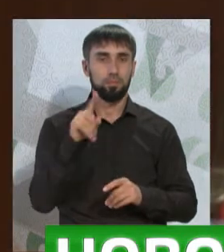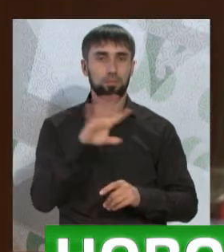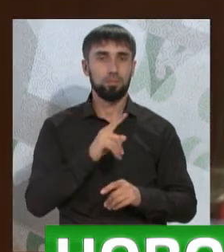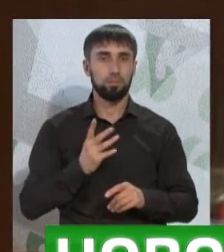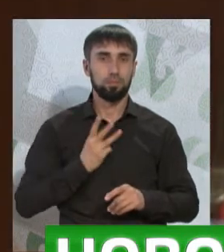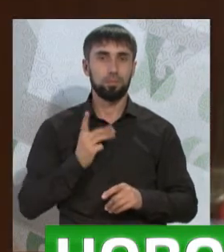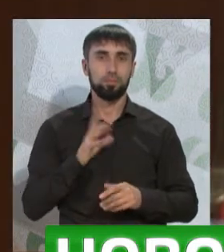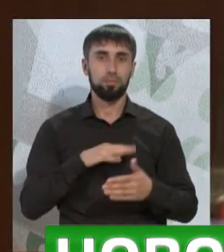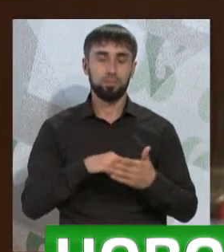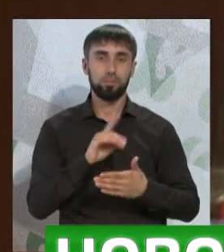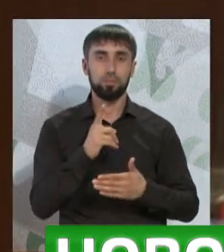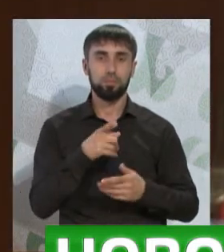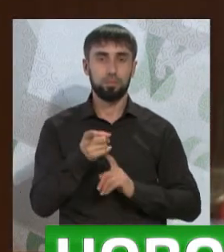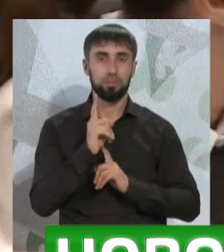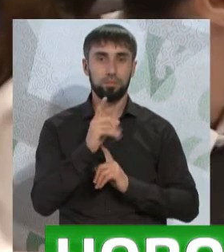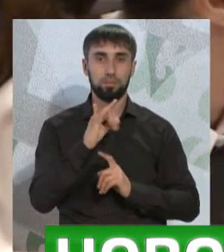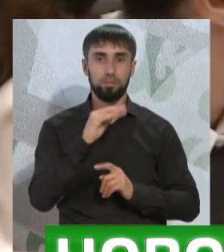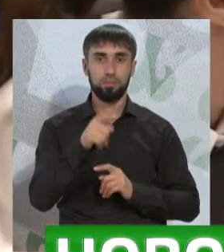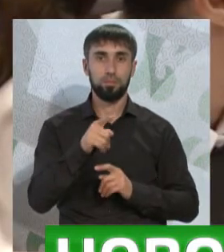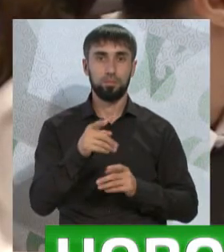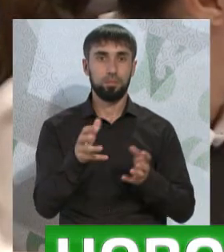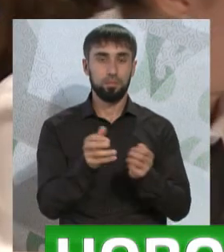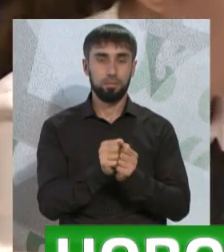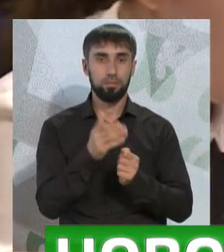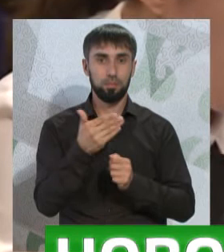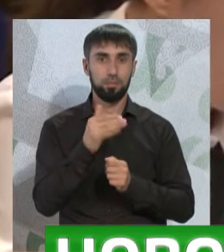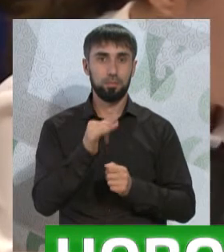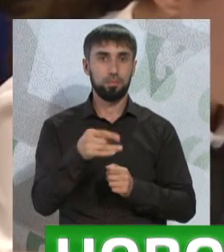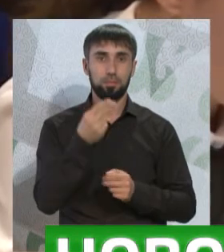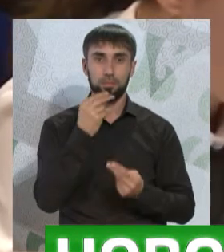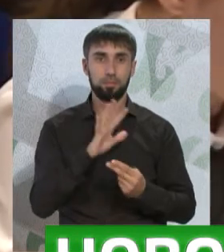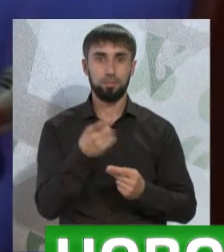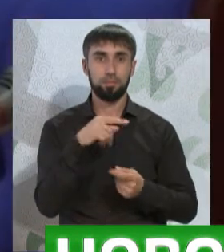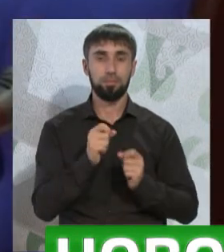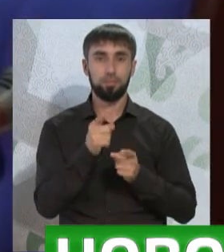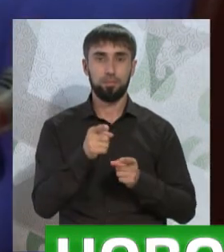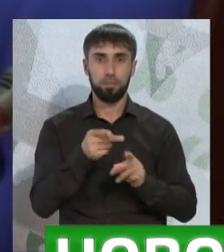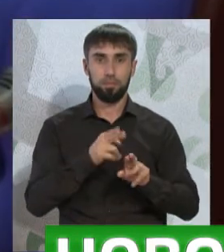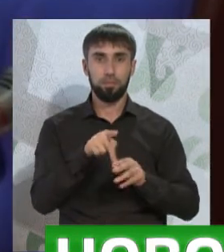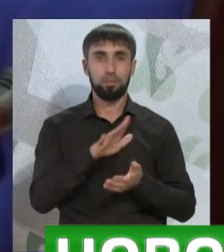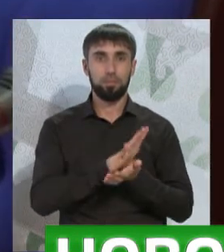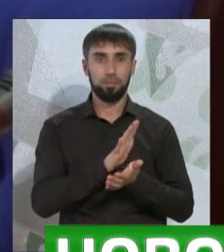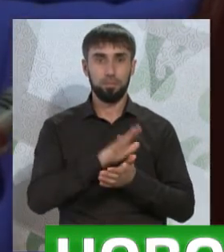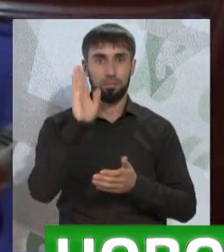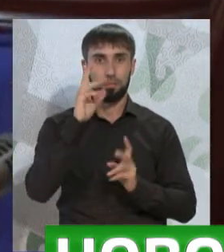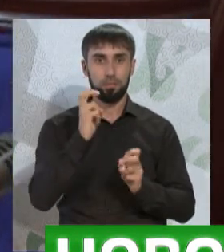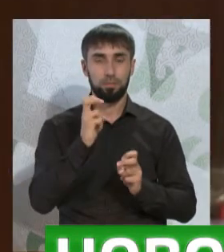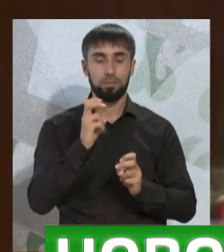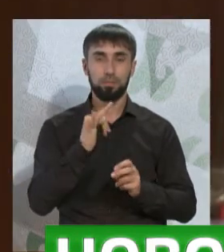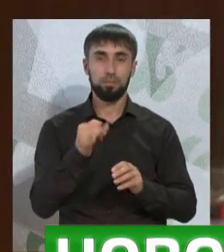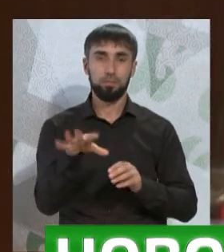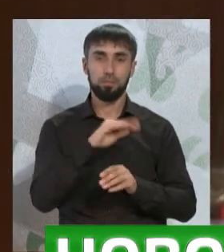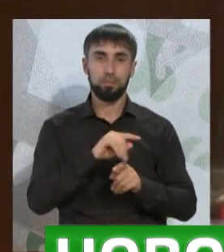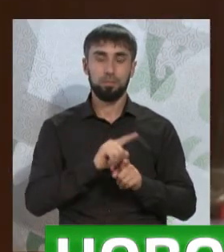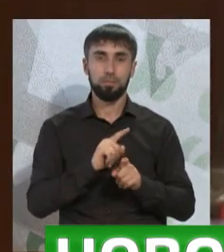что наши рыболовы в Сунже отпускают рыбу обратно в реку, боясь ее употребить, уже говорит о многом. Дальше нас просто ждет